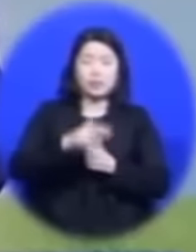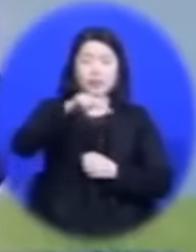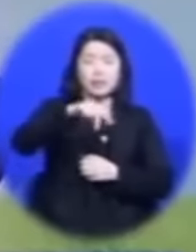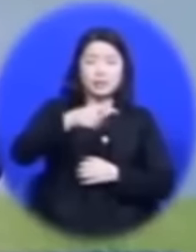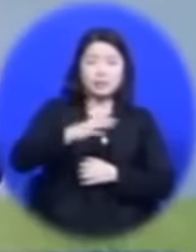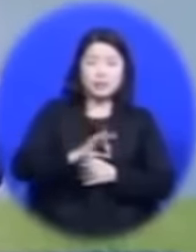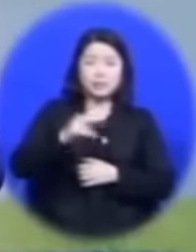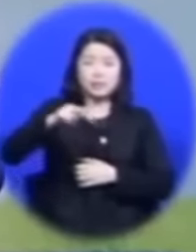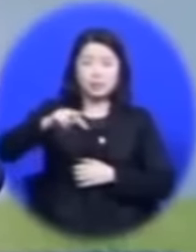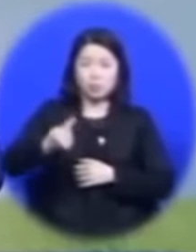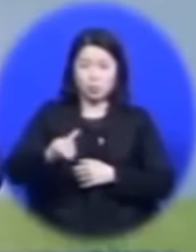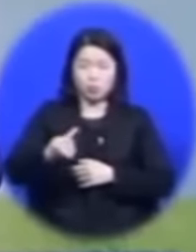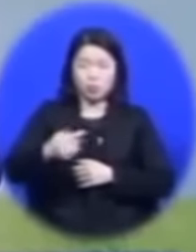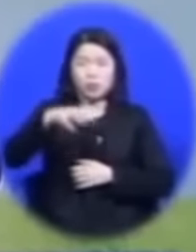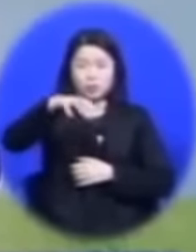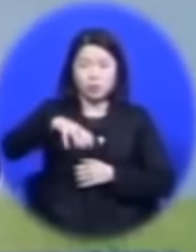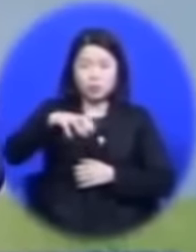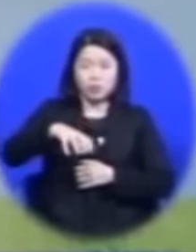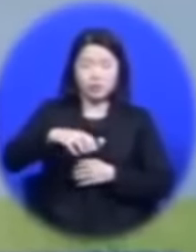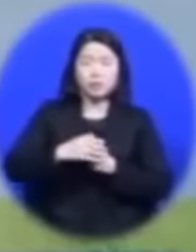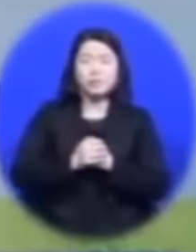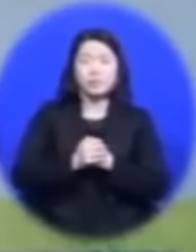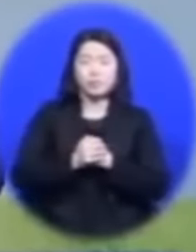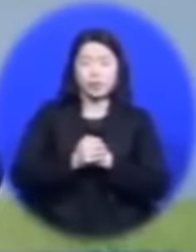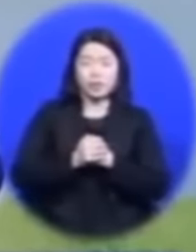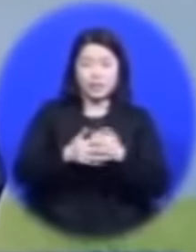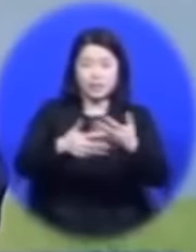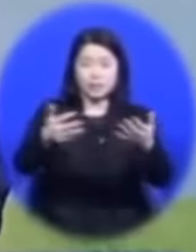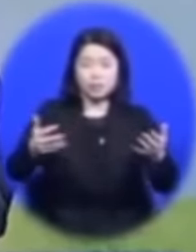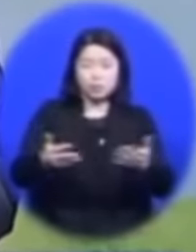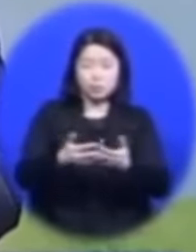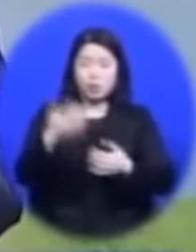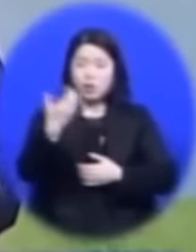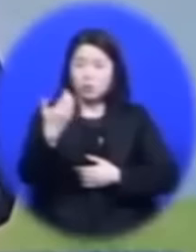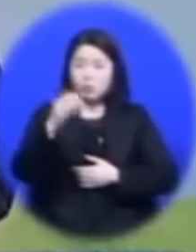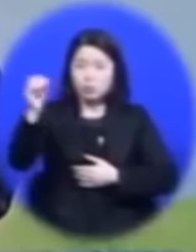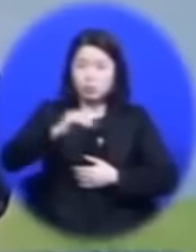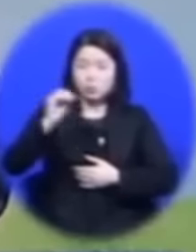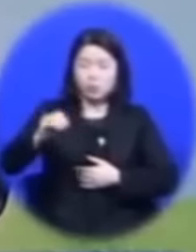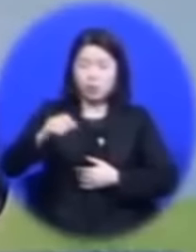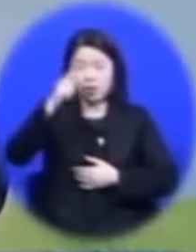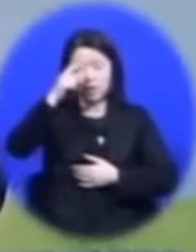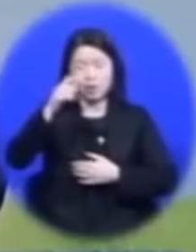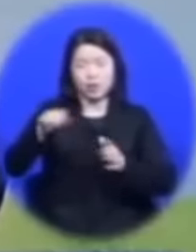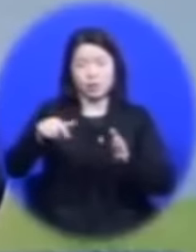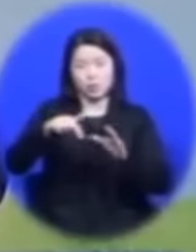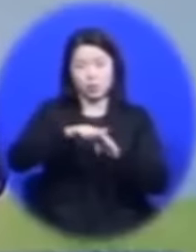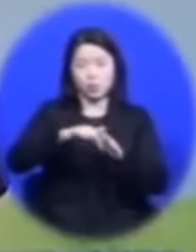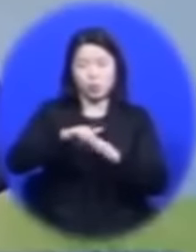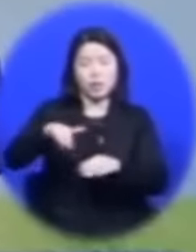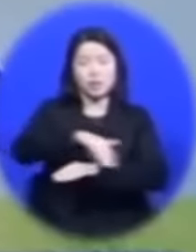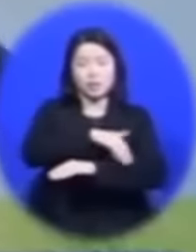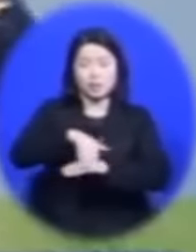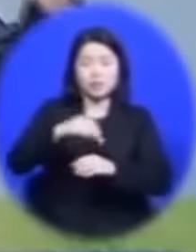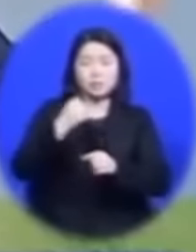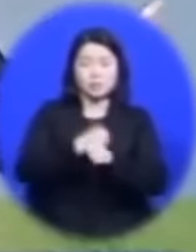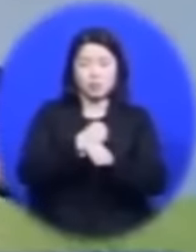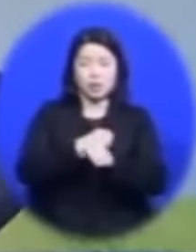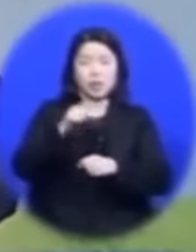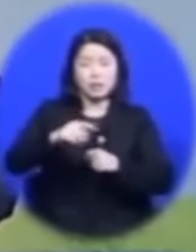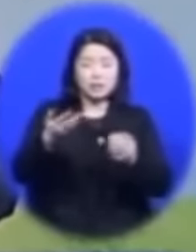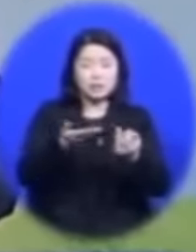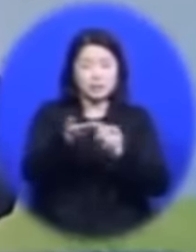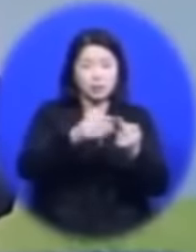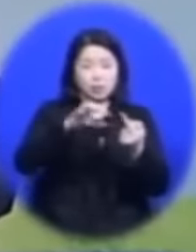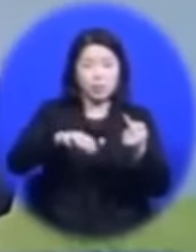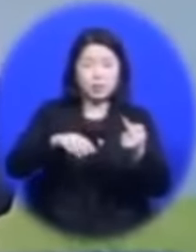정도에, 그가 목회하던 정도에는 그 정도 주민의 90%가 기독교인입니다. 그 섬에는 담배 가게가